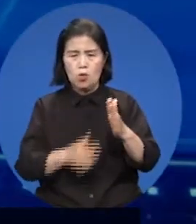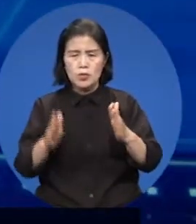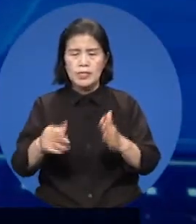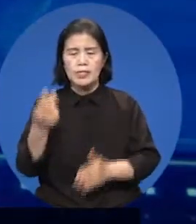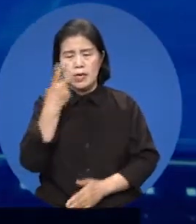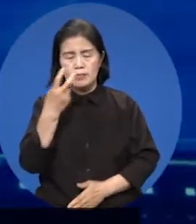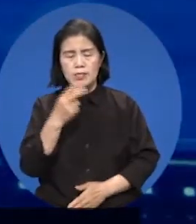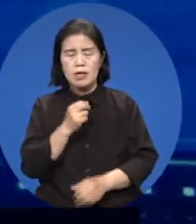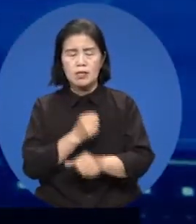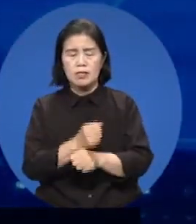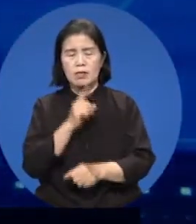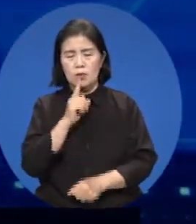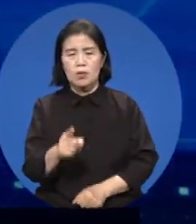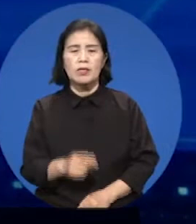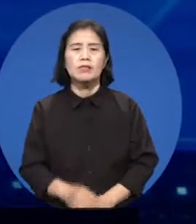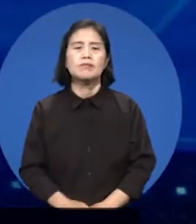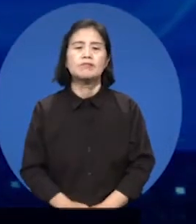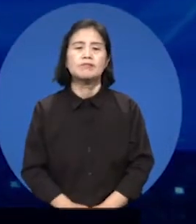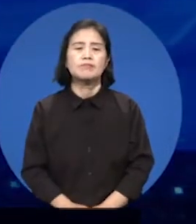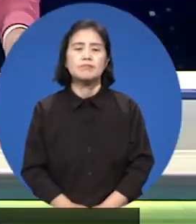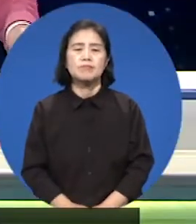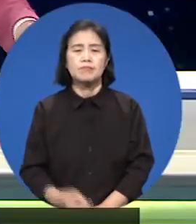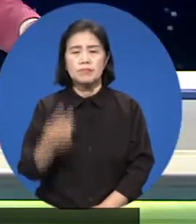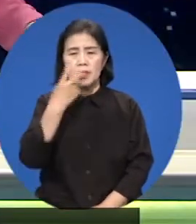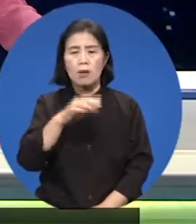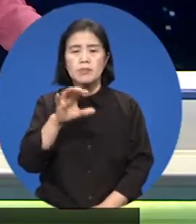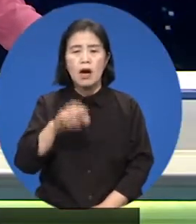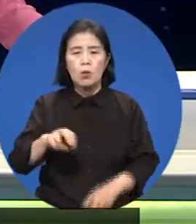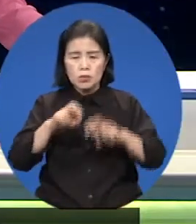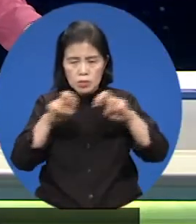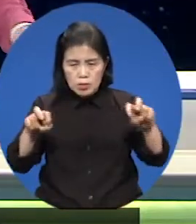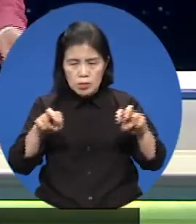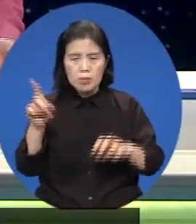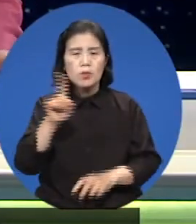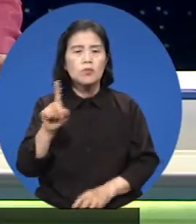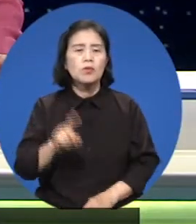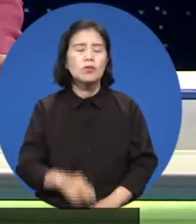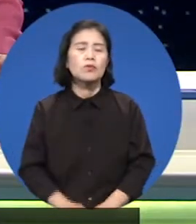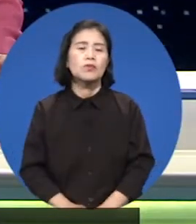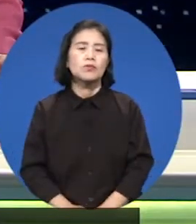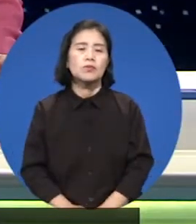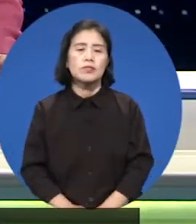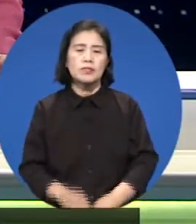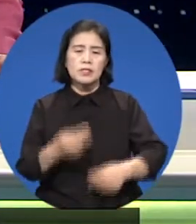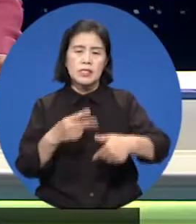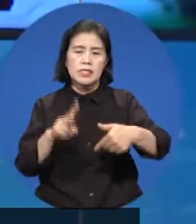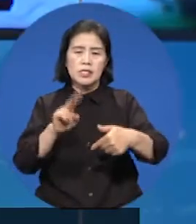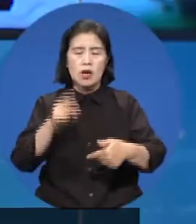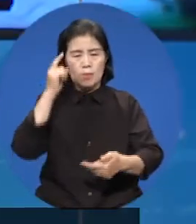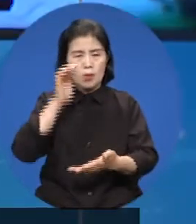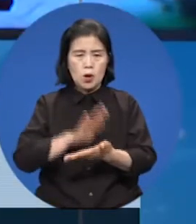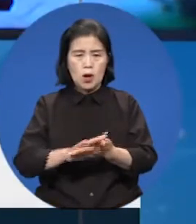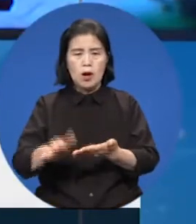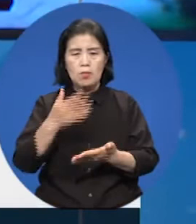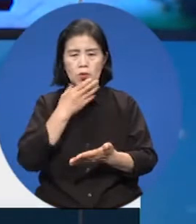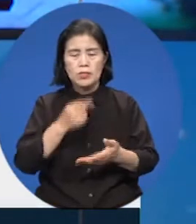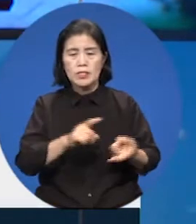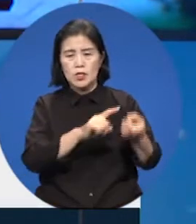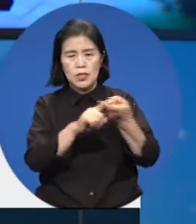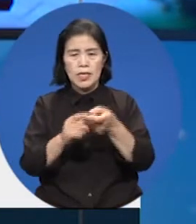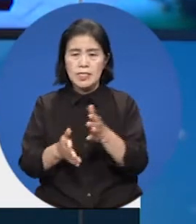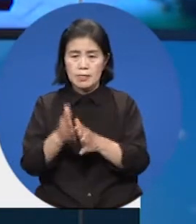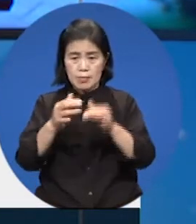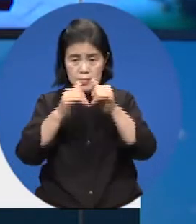지금 이렇게 기사에서 전하고 있는데 감사원은 어떤 부분을 들여다보게 되는 겁니까? 네, 그 인천 평화복지연대, 그 인천에 있는 그